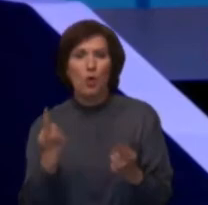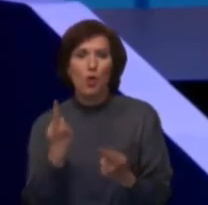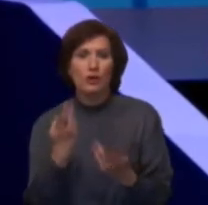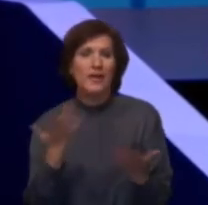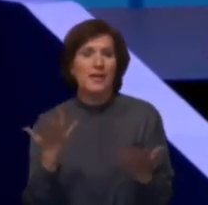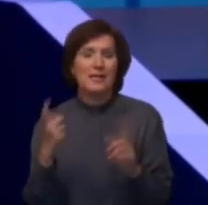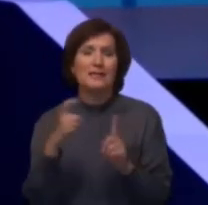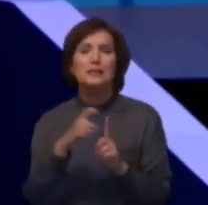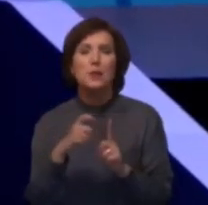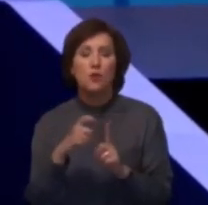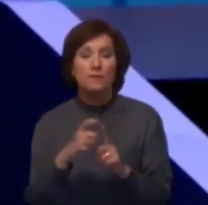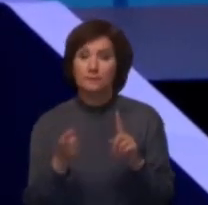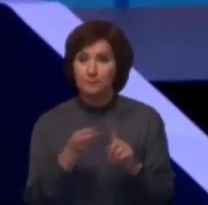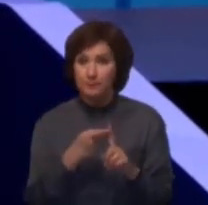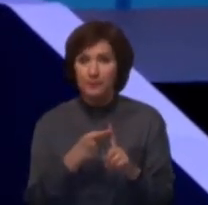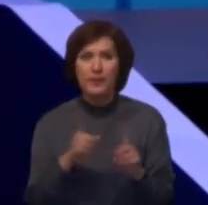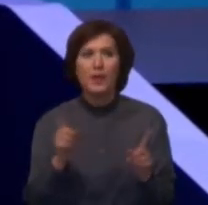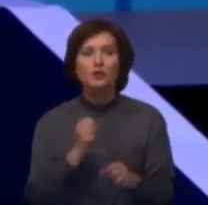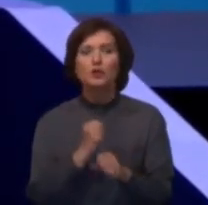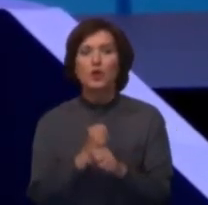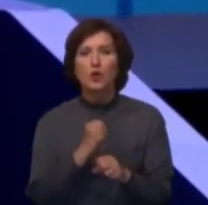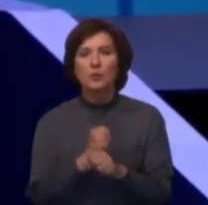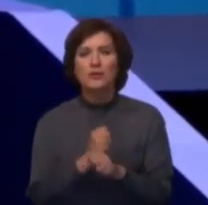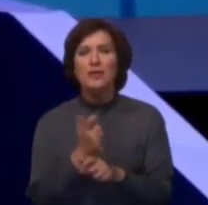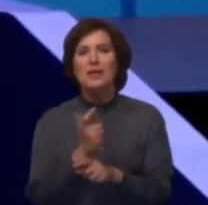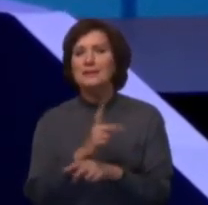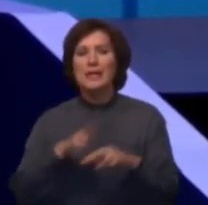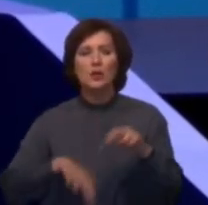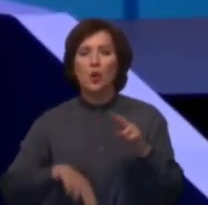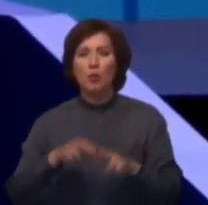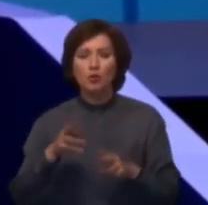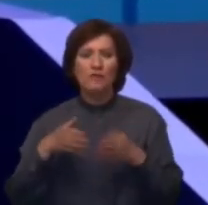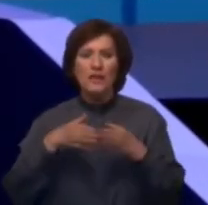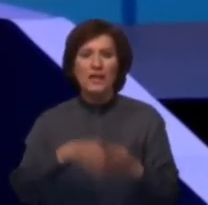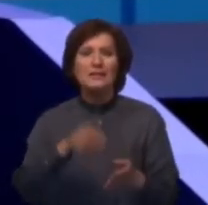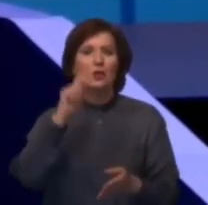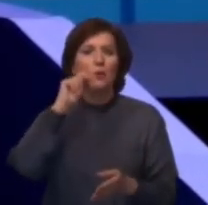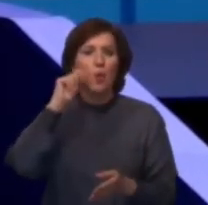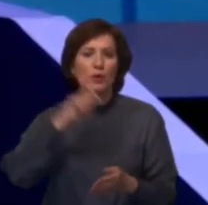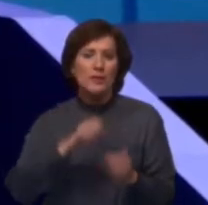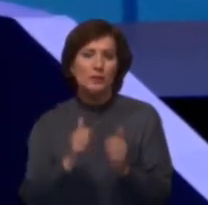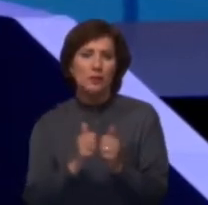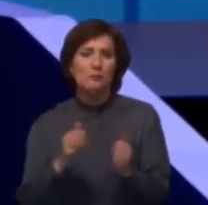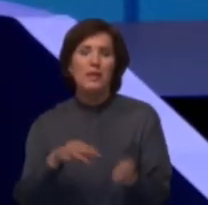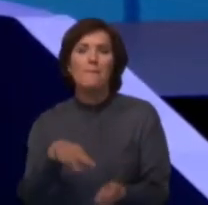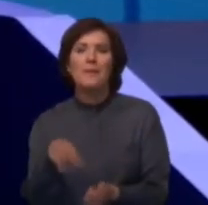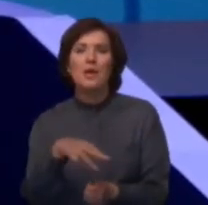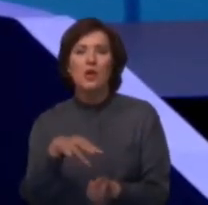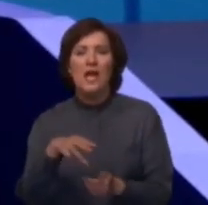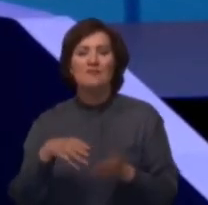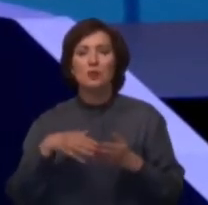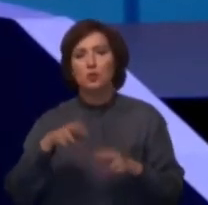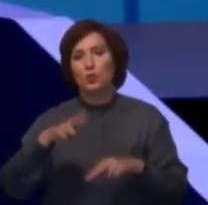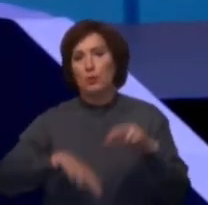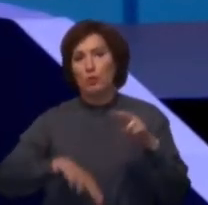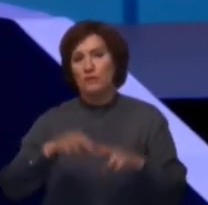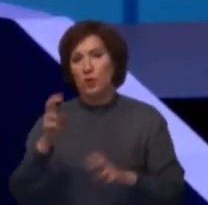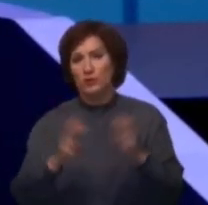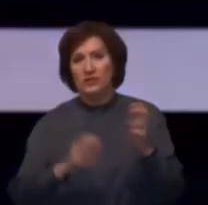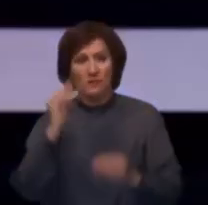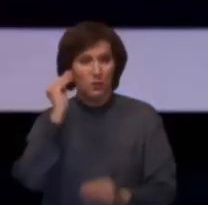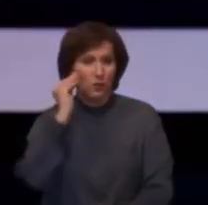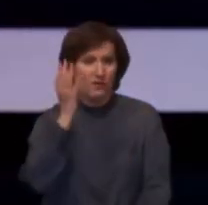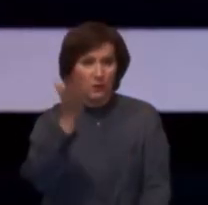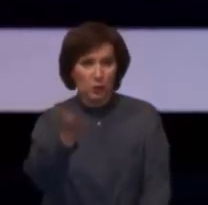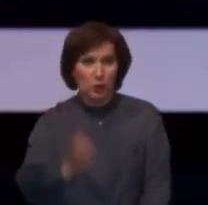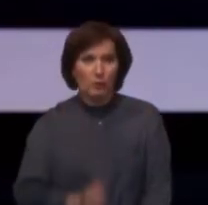слово. По-перше, що робити з недобудованим крейсером «Україна», що стоїть на стаблях біля Миколаївського суднобудівного заводу, на вашу